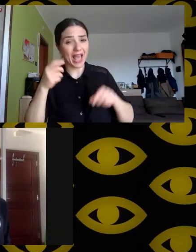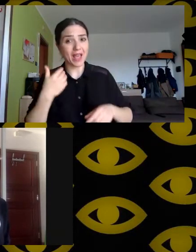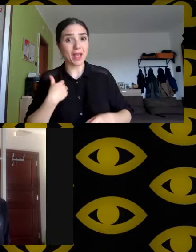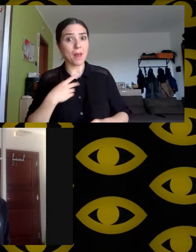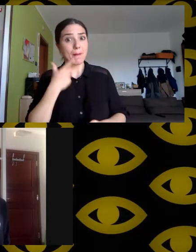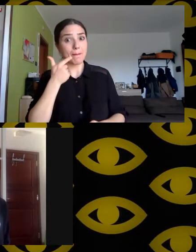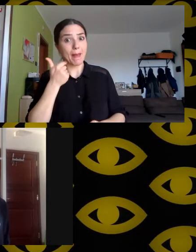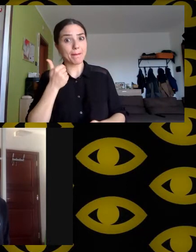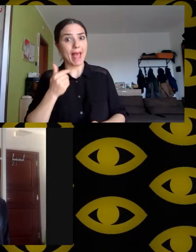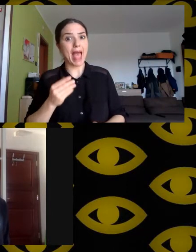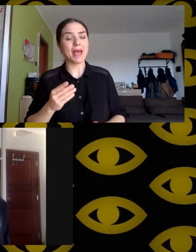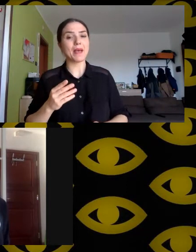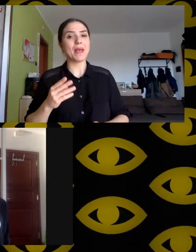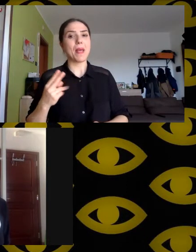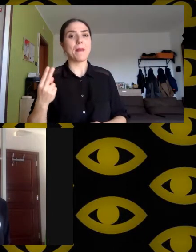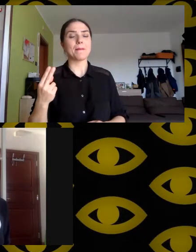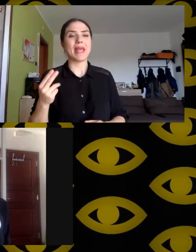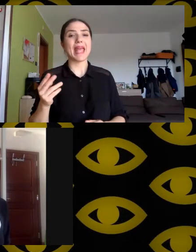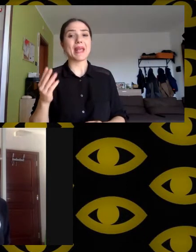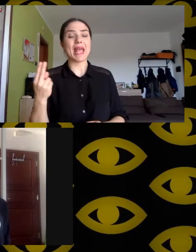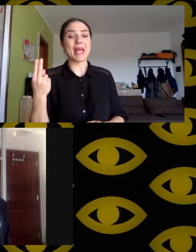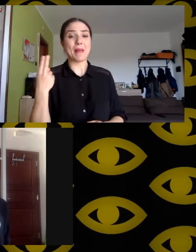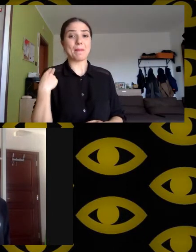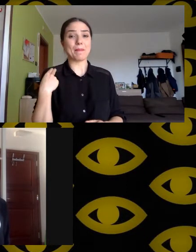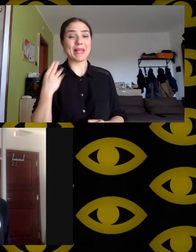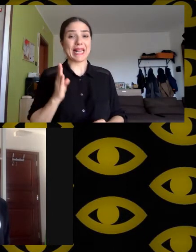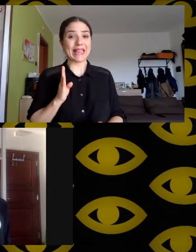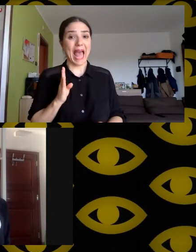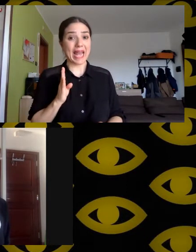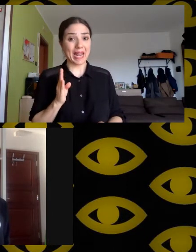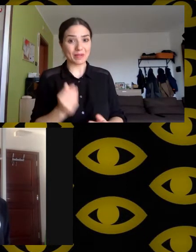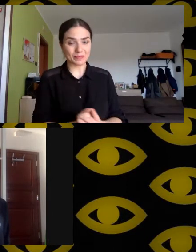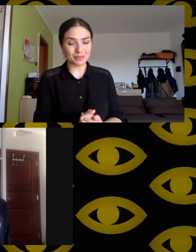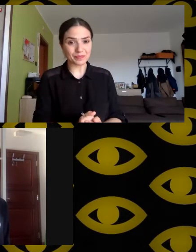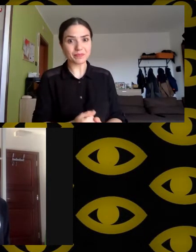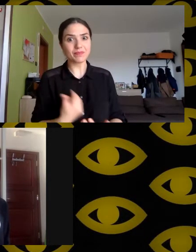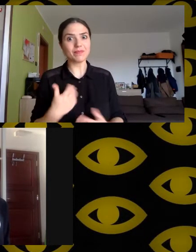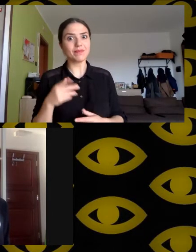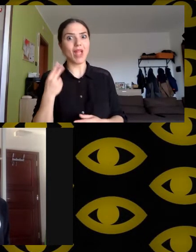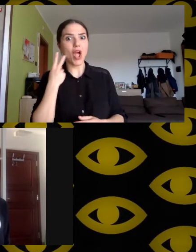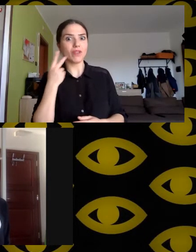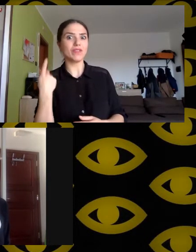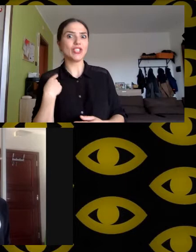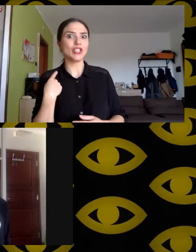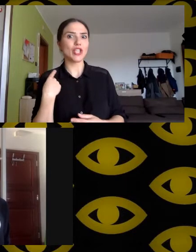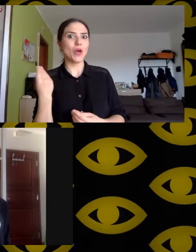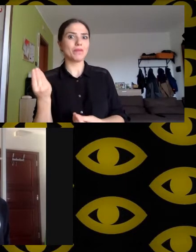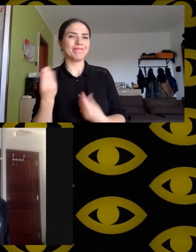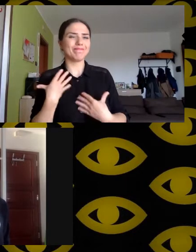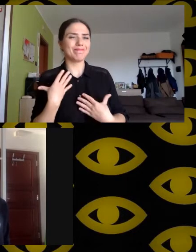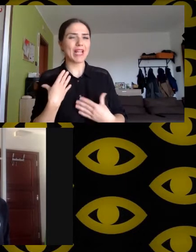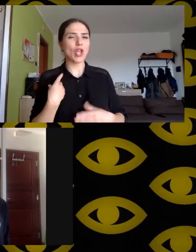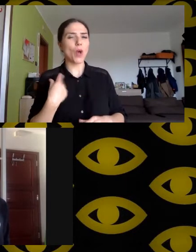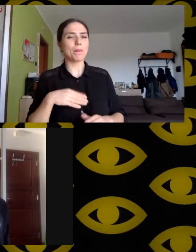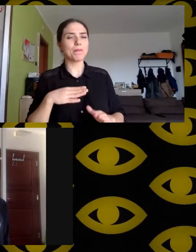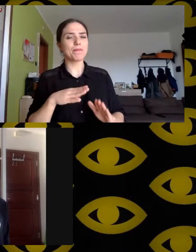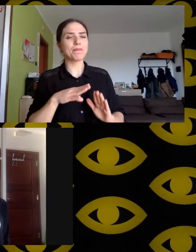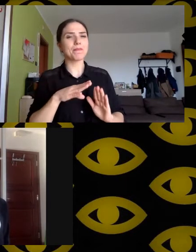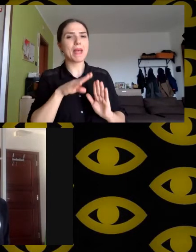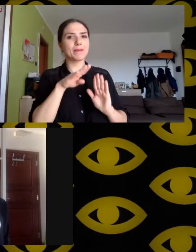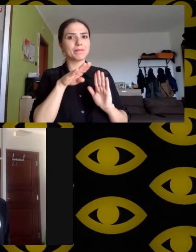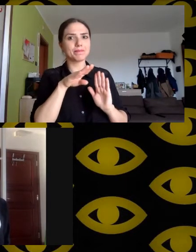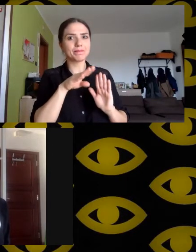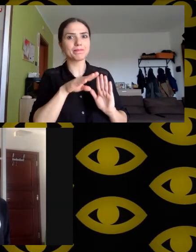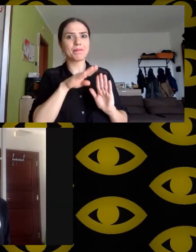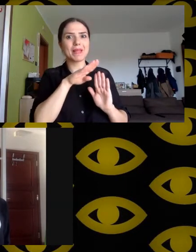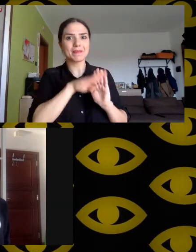militare e questo mi ha permesso di vivere in maniera molto metodica. Io sono una persona che deve sapere